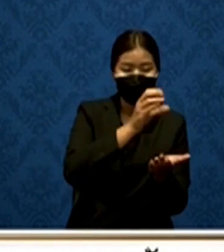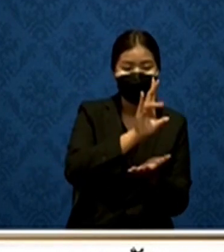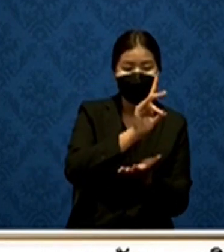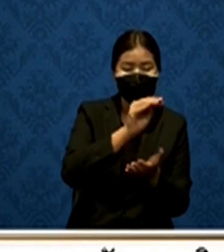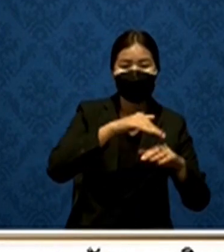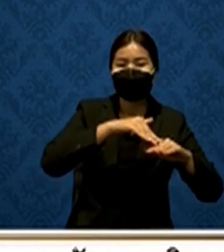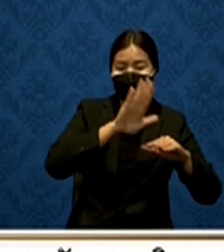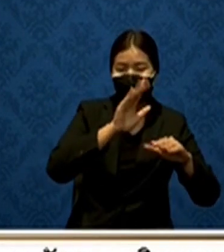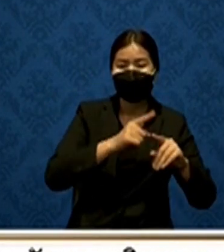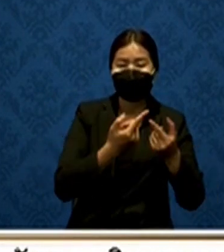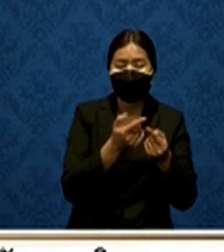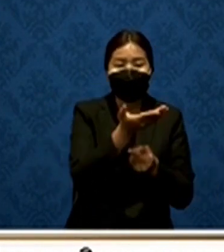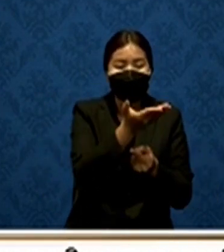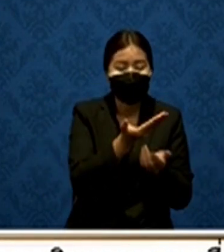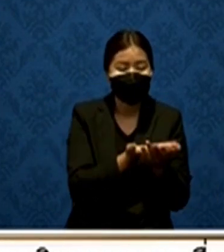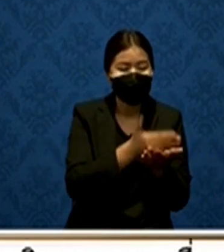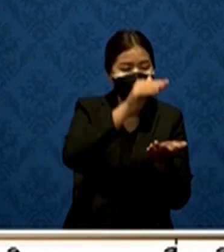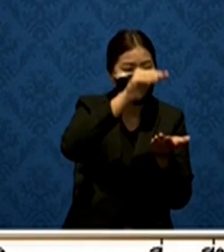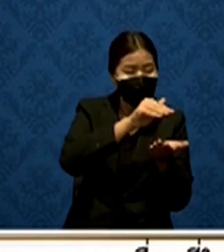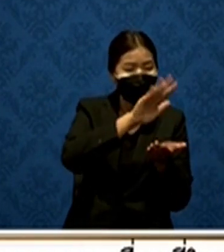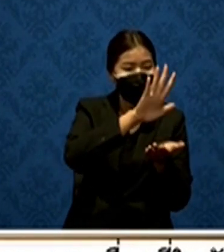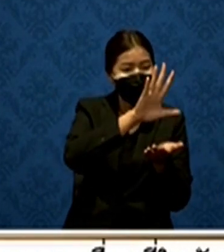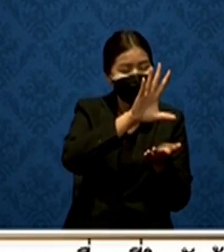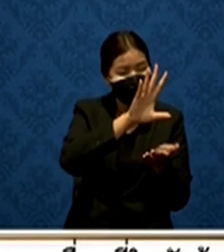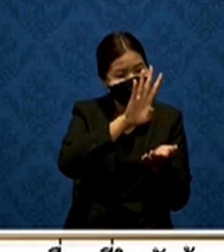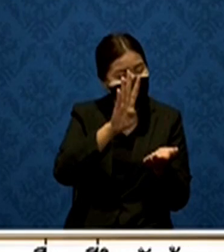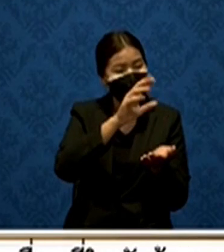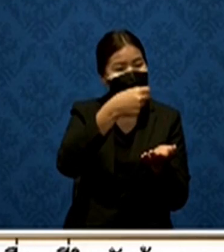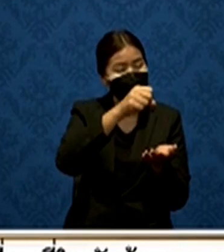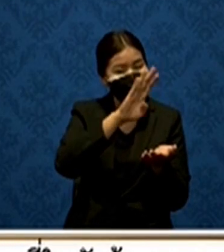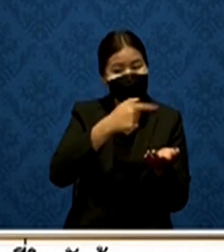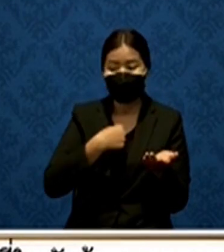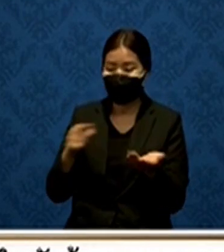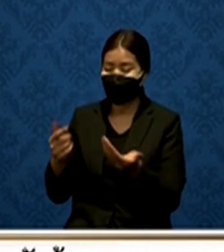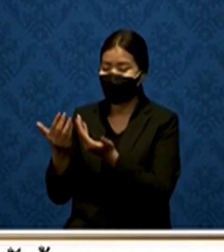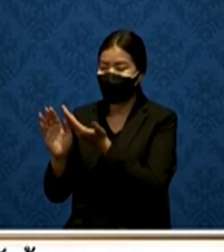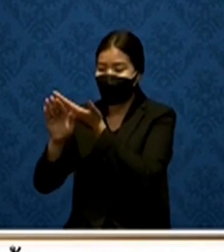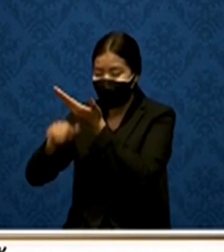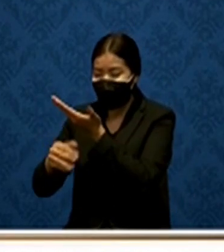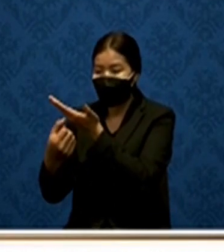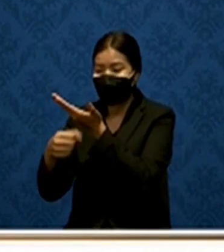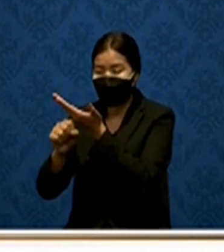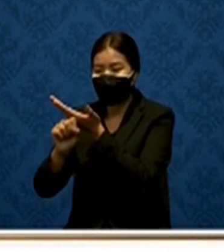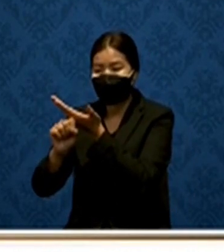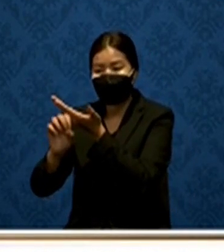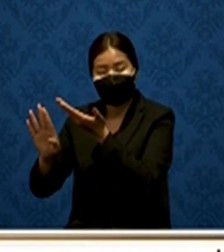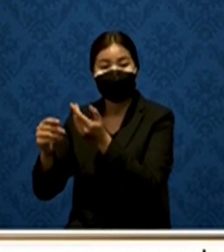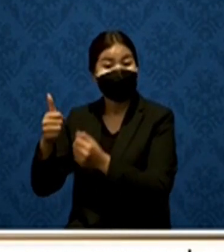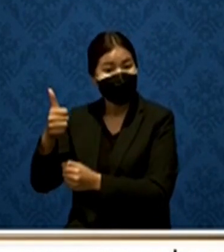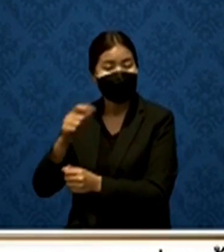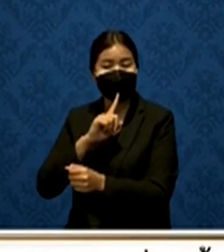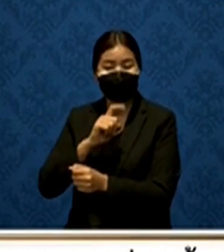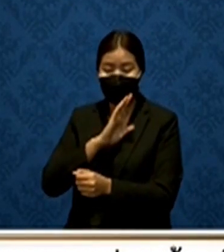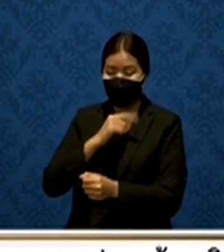ามรวมมือว่ากดลงมา 5 บา 7 บาท 10 บาทได้หรอไม่สุดท้ายเราก็ทำสำเร็จขอคามรวมมอว่าถาผู้